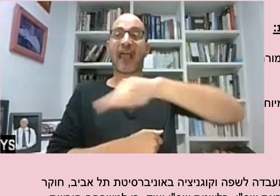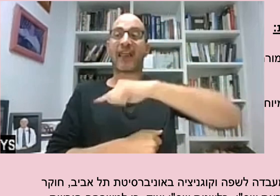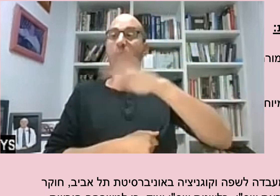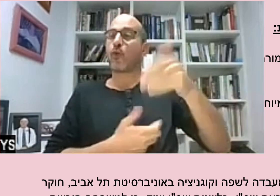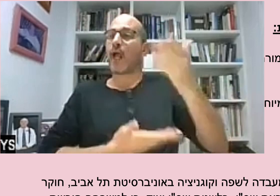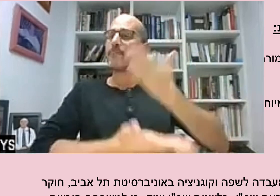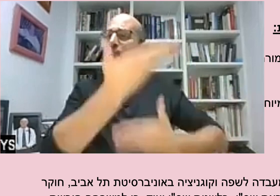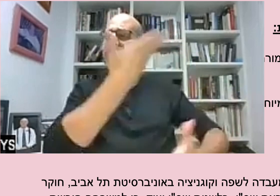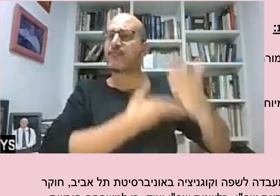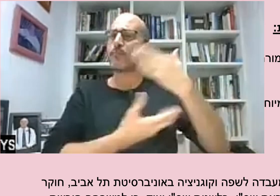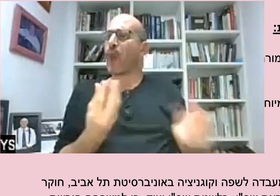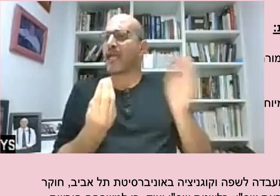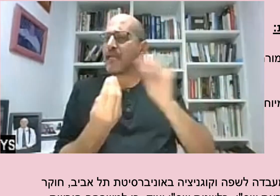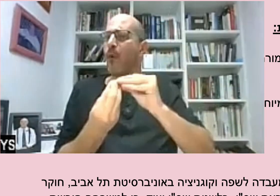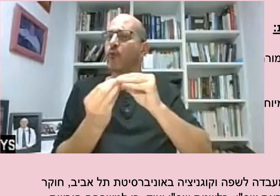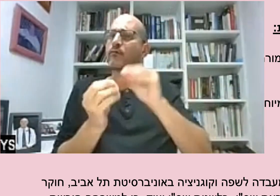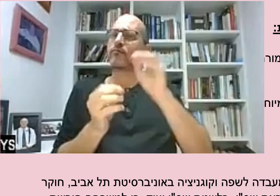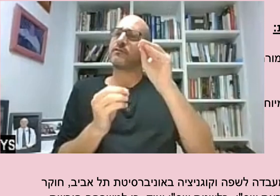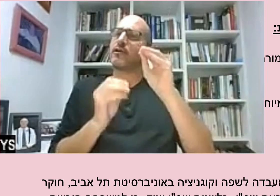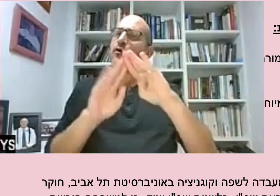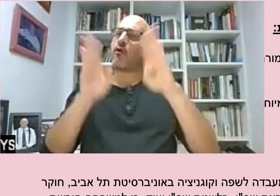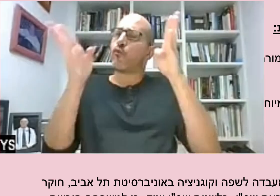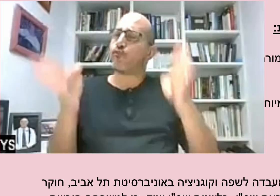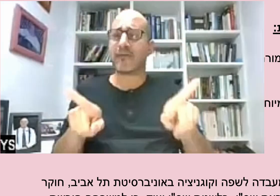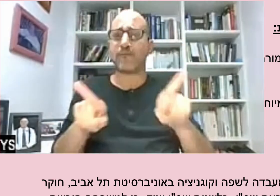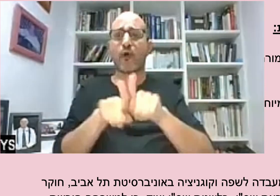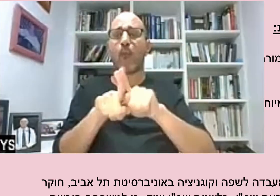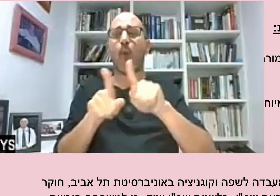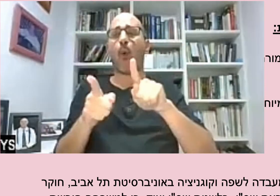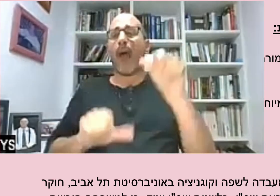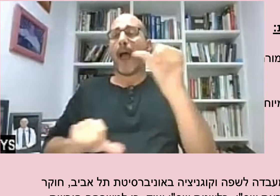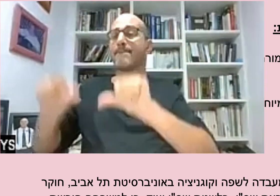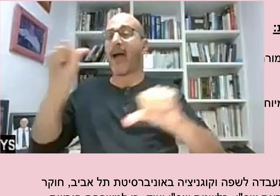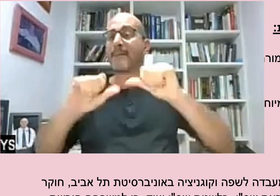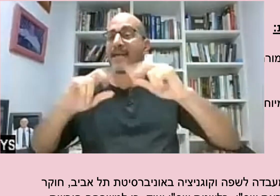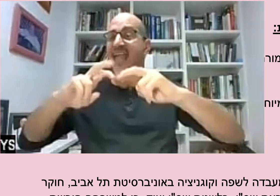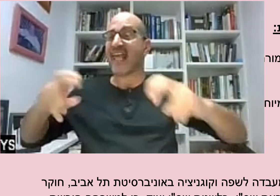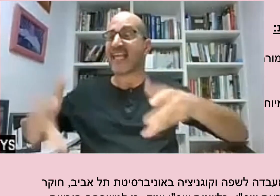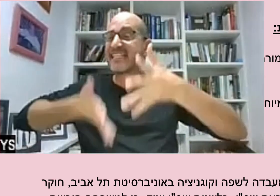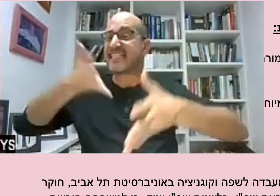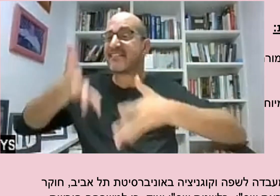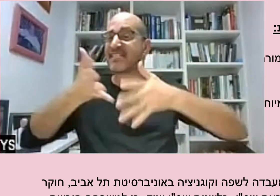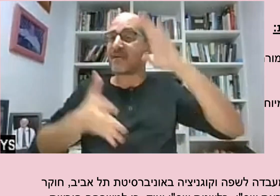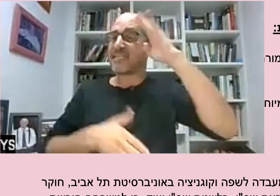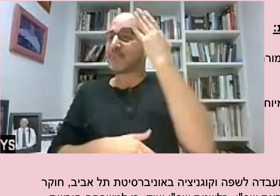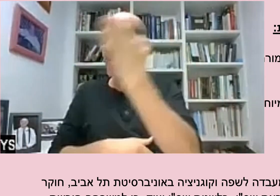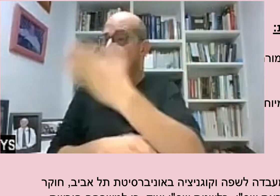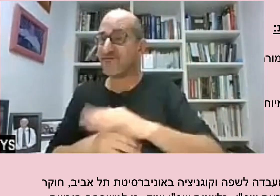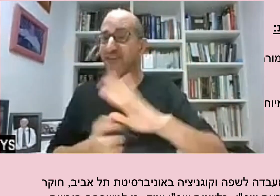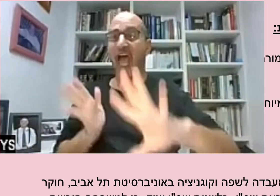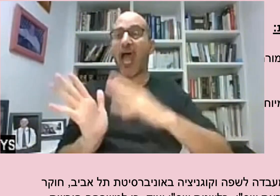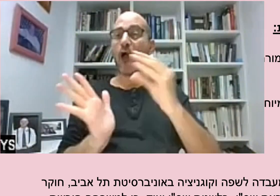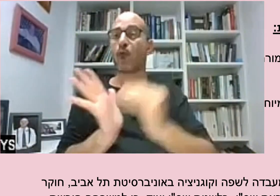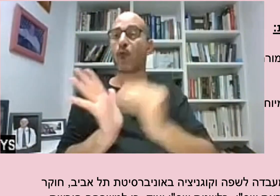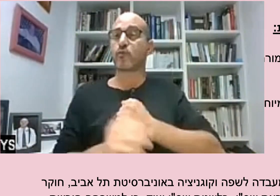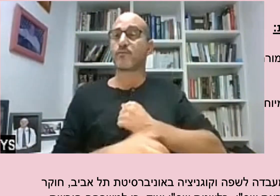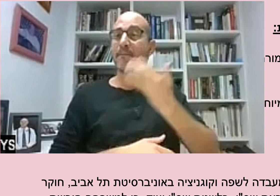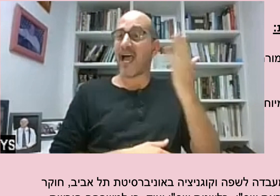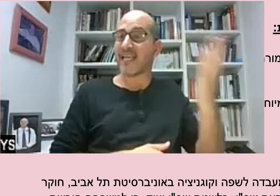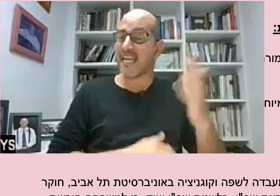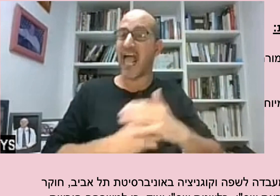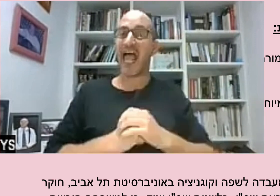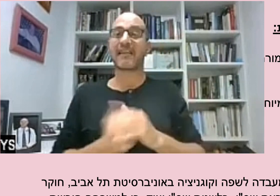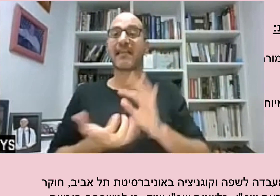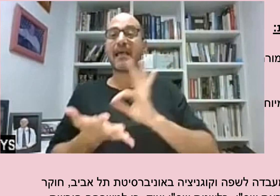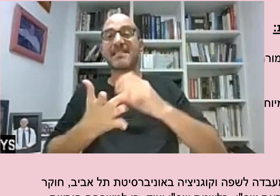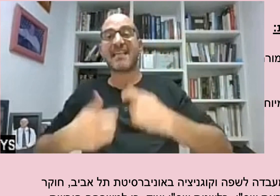לוי. ואנחנו גם משתפים פעולה בנוסף עם עוד גופים, כמו מעבדה לחקר שפת הסימנים שנמצאת בחיפה,